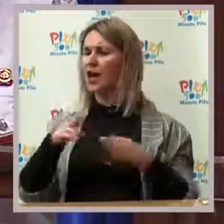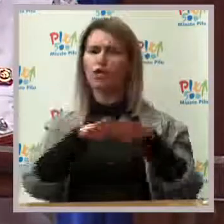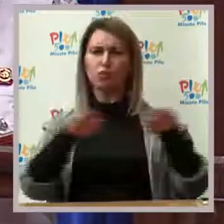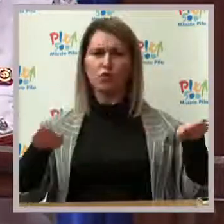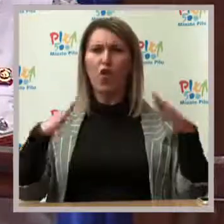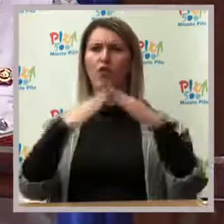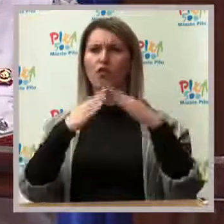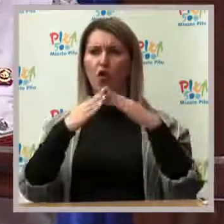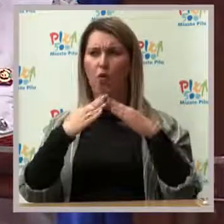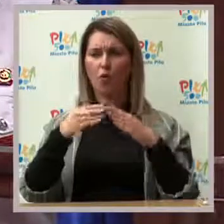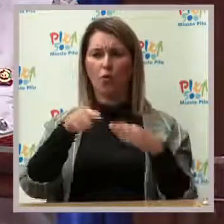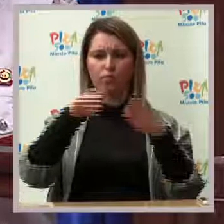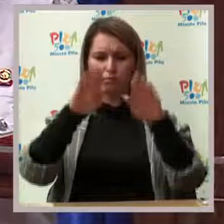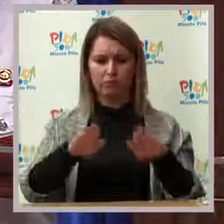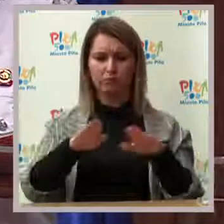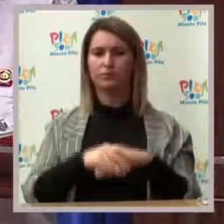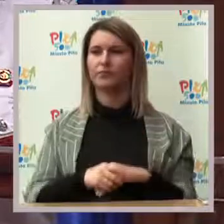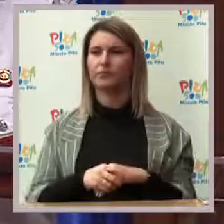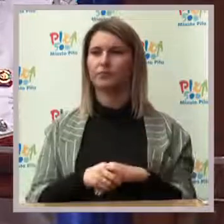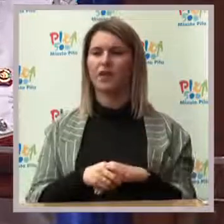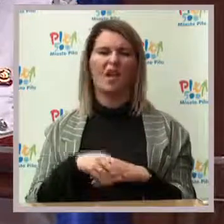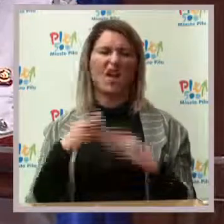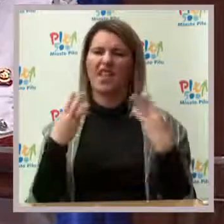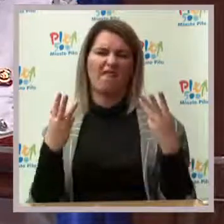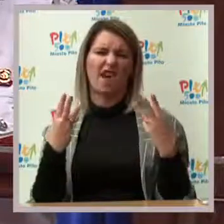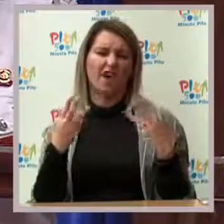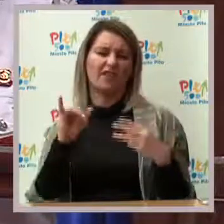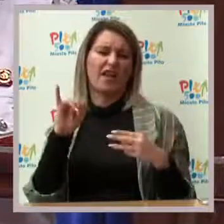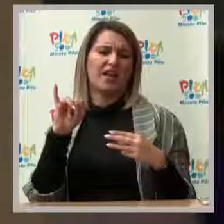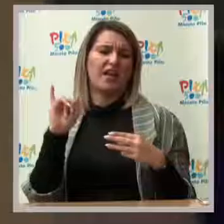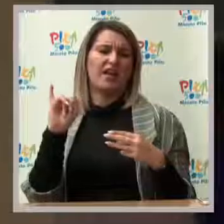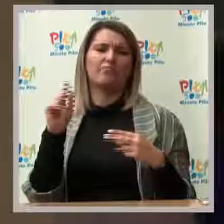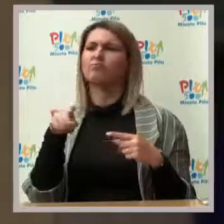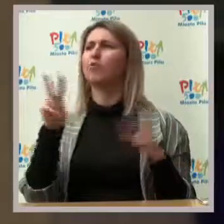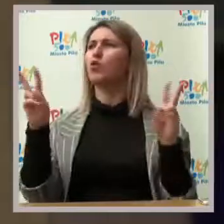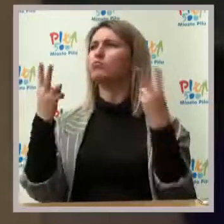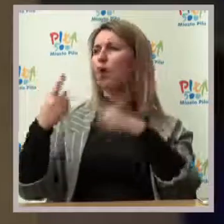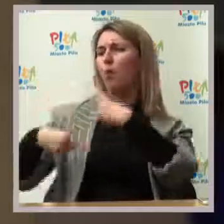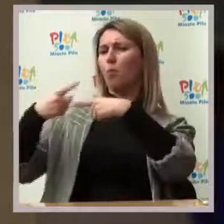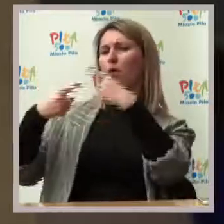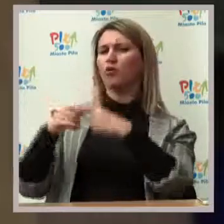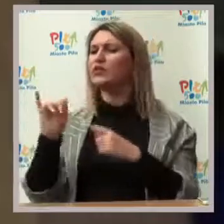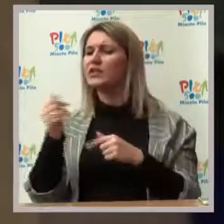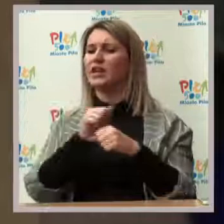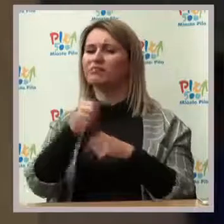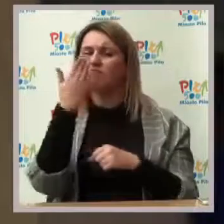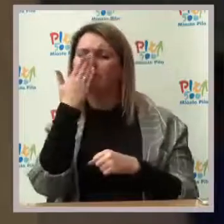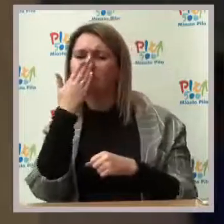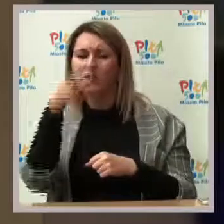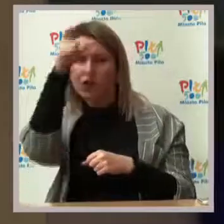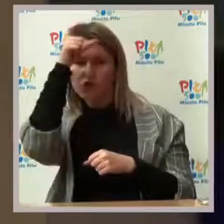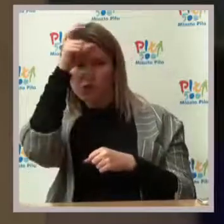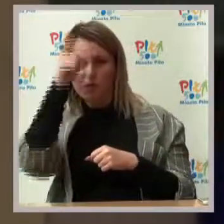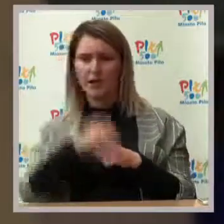wigilijnej. Łączy ono wszystkich ludzi bez względu na pochodzenie, rasę czy wyznanie. Mamy nadzieję, że przesłanie betlejemskiego